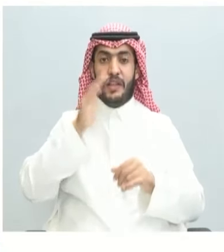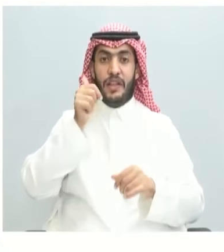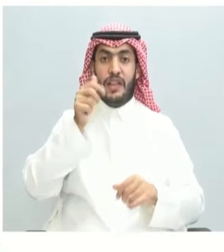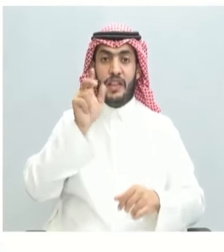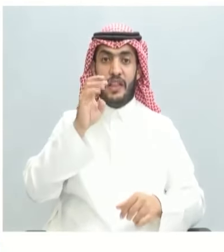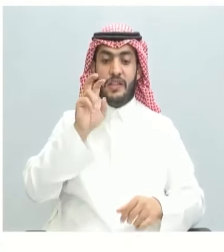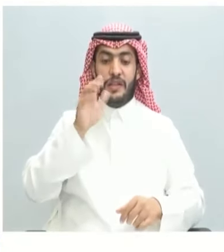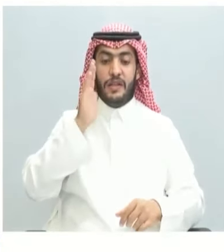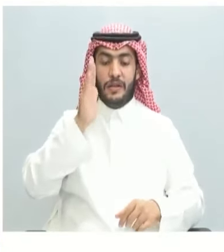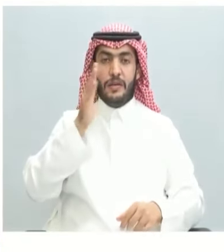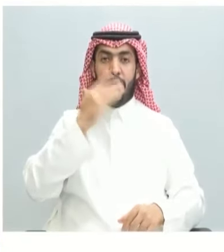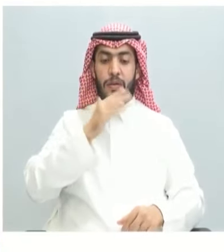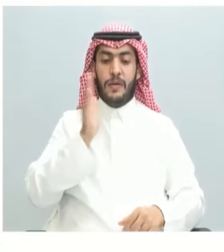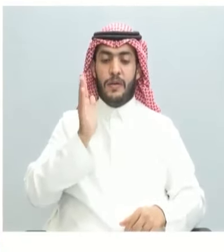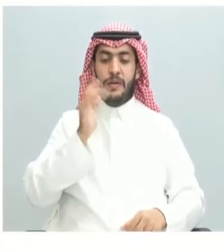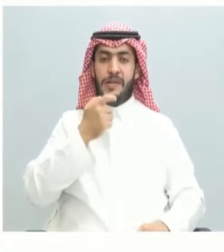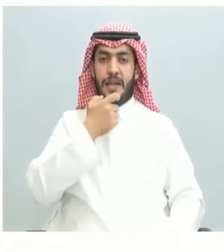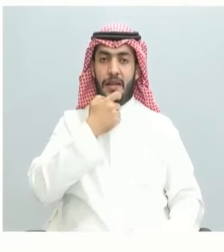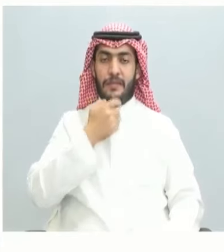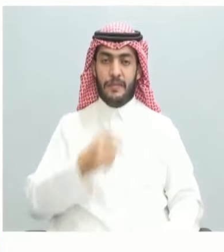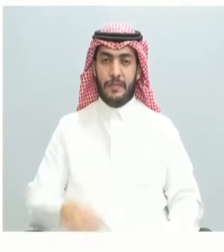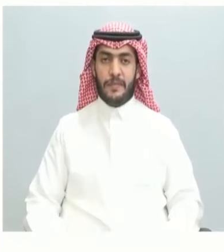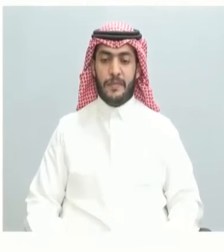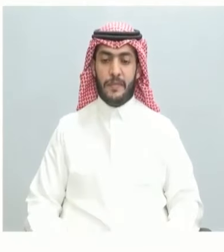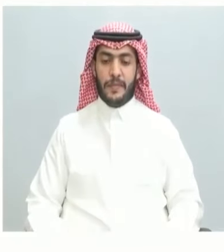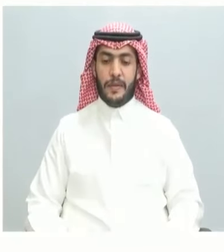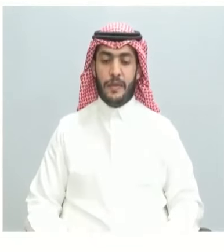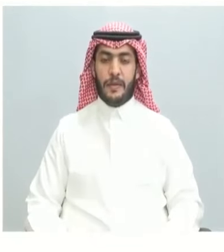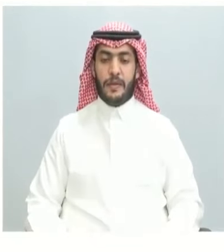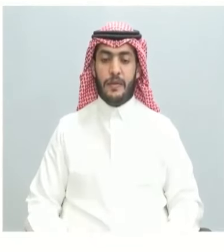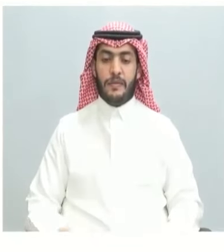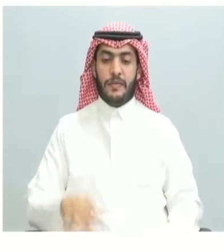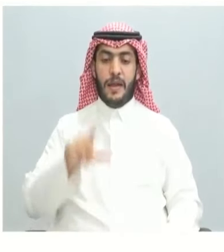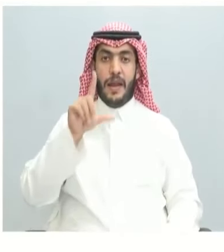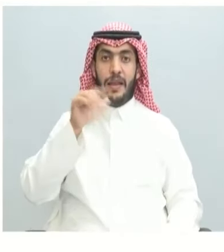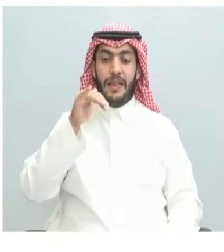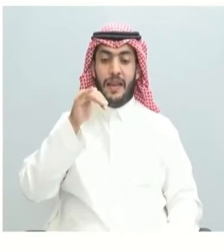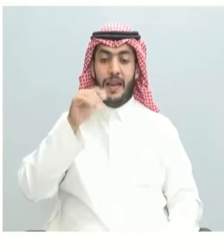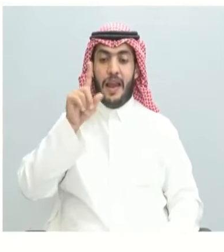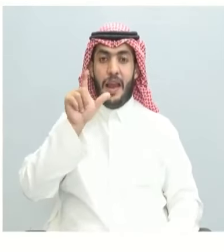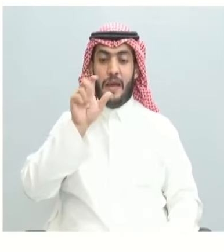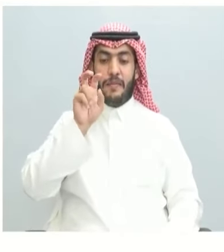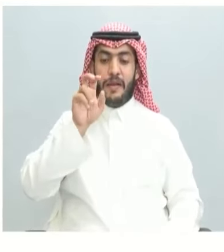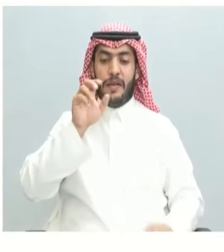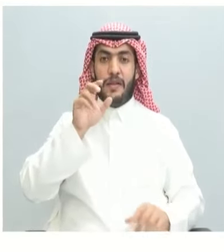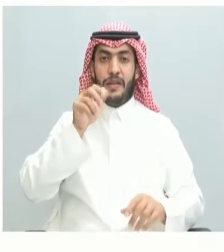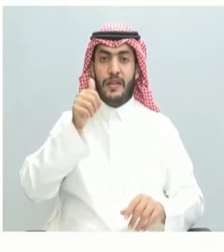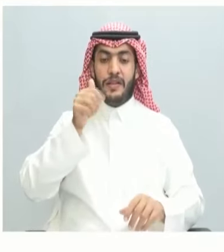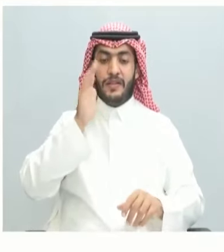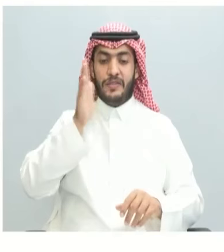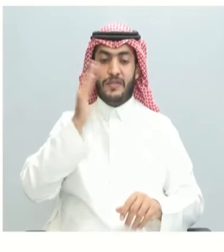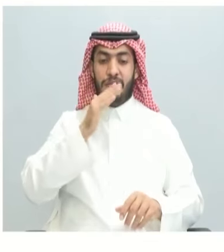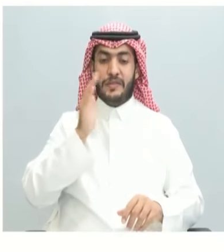اتجه نحو الاتجاه او بوينت ان دايركشن لبنه اتجه نحو الاتجاه او بوينت ان